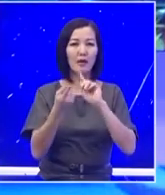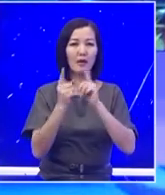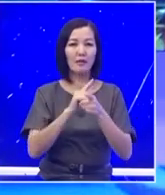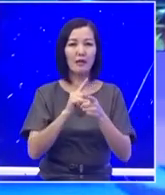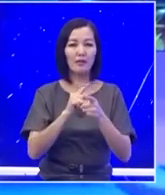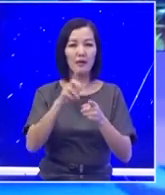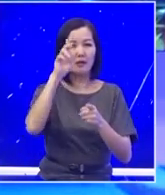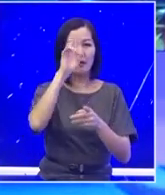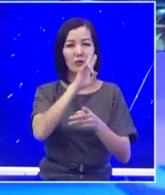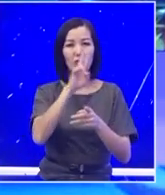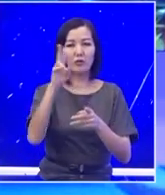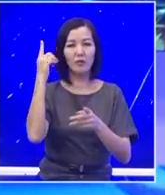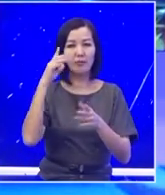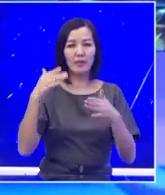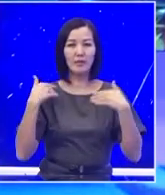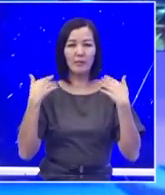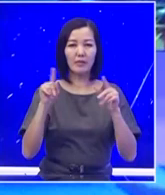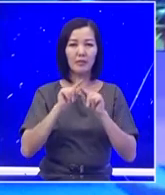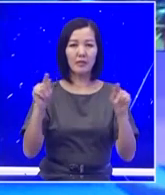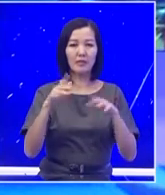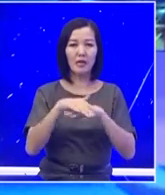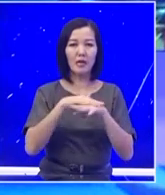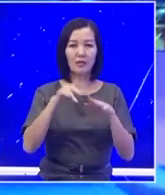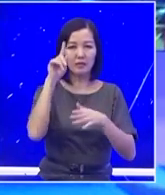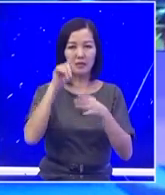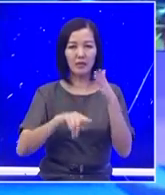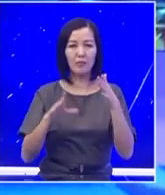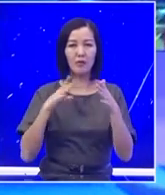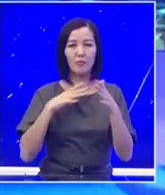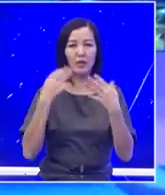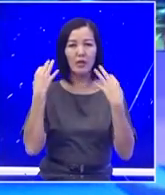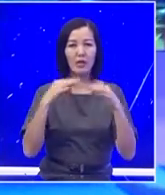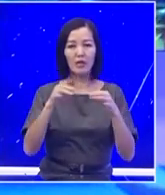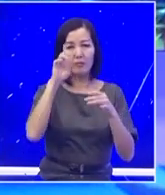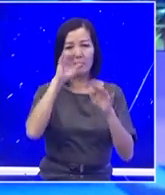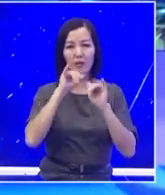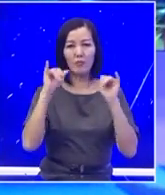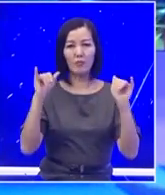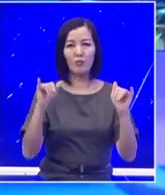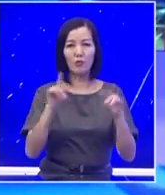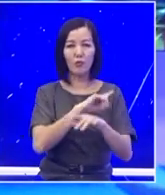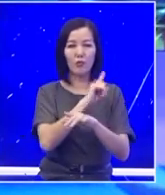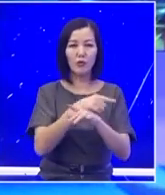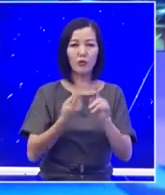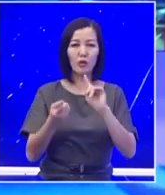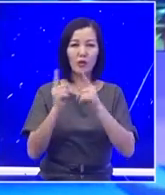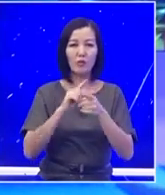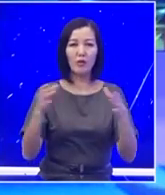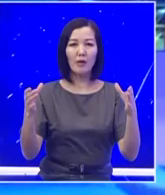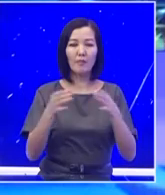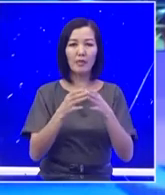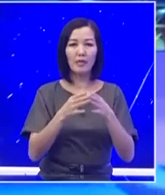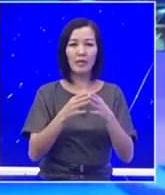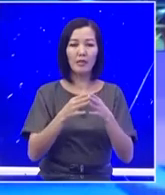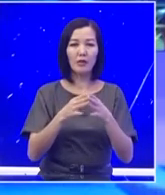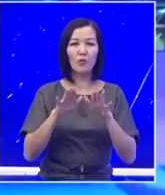Тікелей мемлекет басшысы бастамасын насихаттап, халықтың сеніміне ие болды. Егеменді елдің дамуы, оның қуатты күшке айналуы жолында